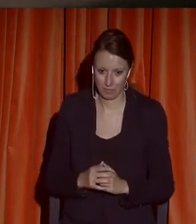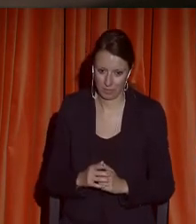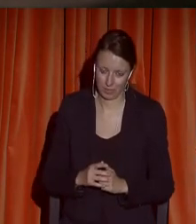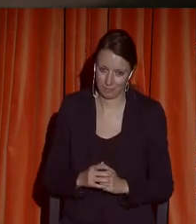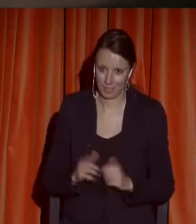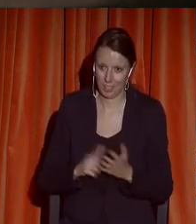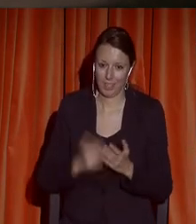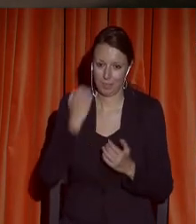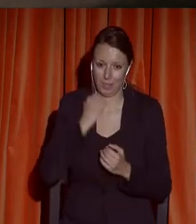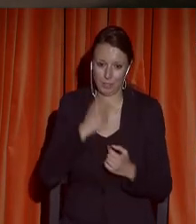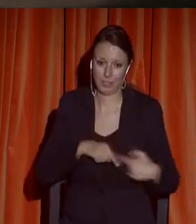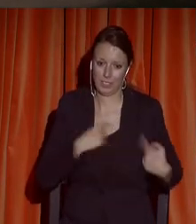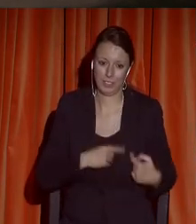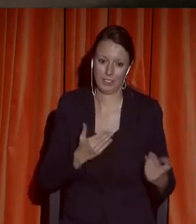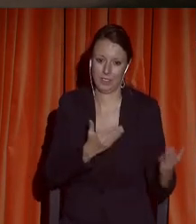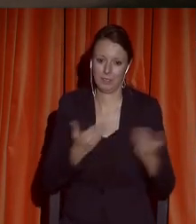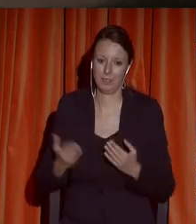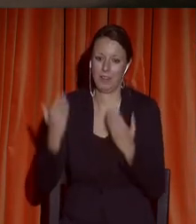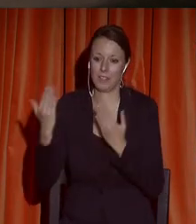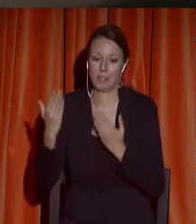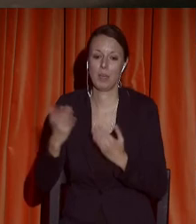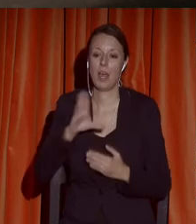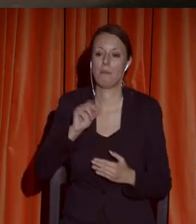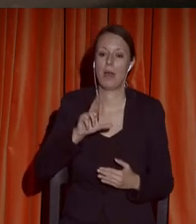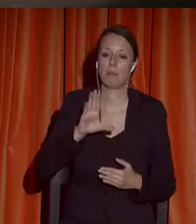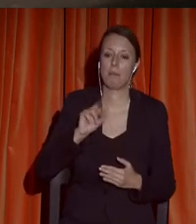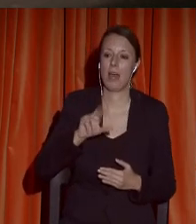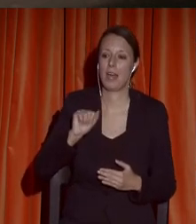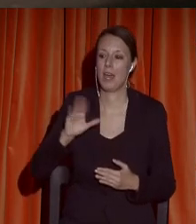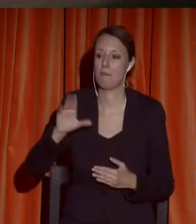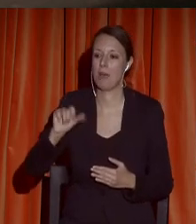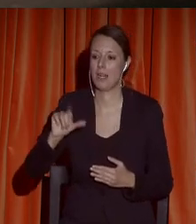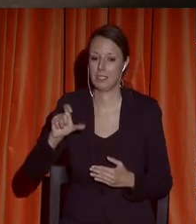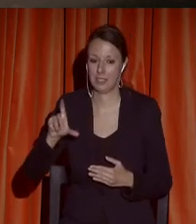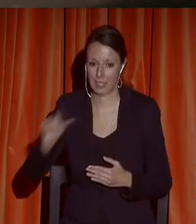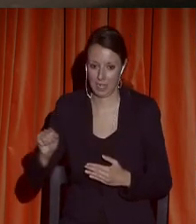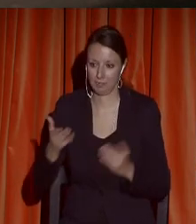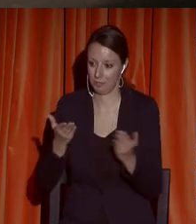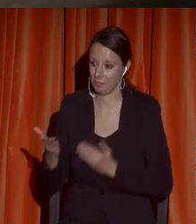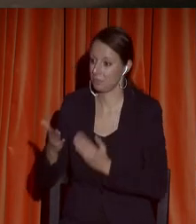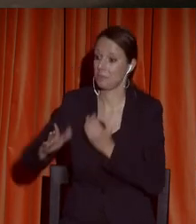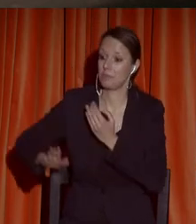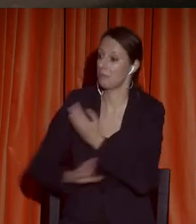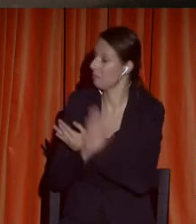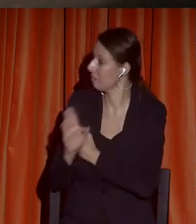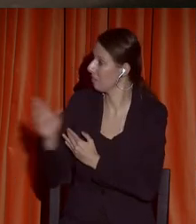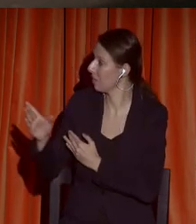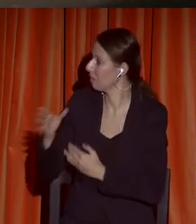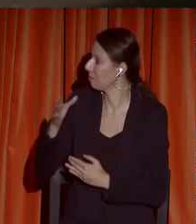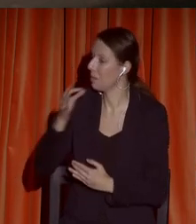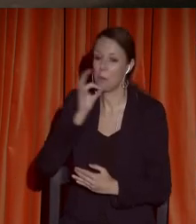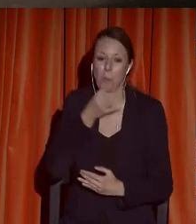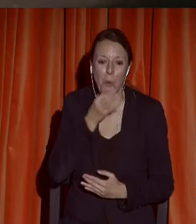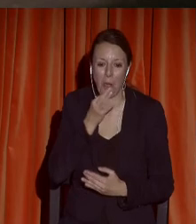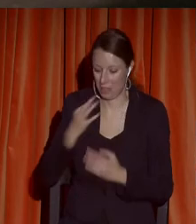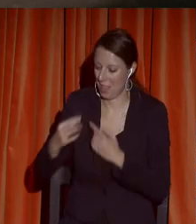Bardzo serdecznie witam panią Barbarę Balicką, przedstawicielkę najmłodszego pokolenia,